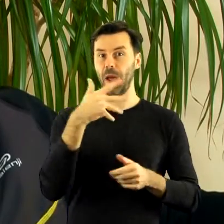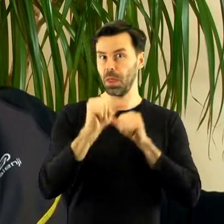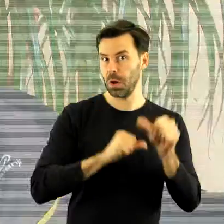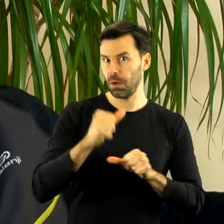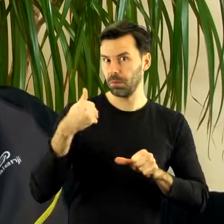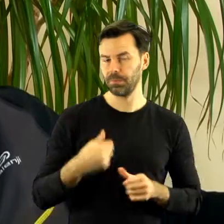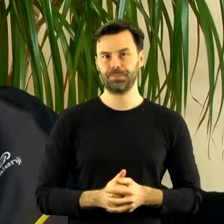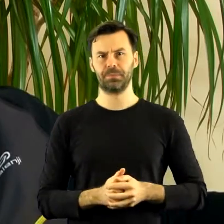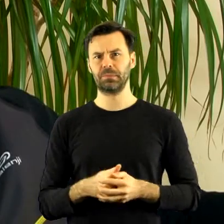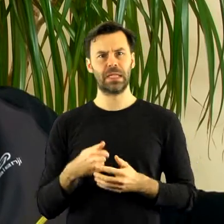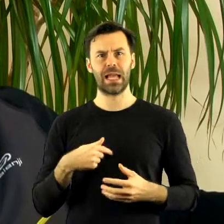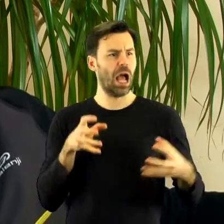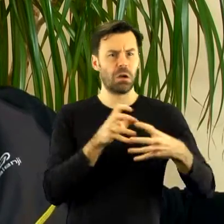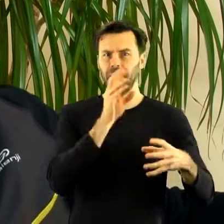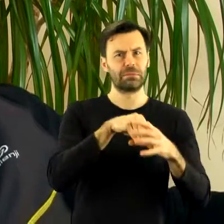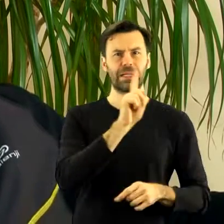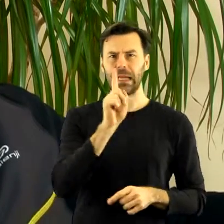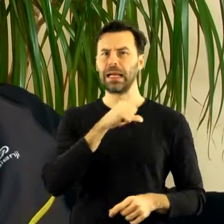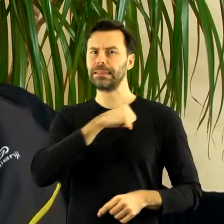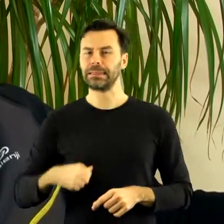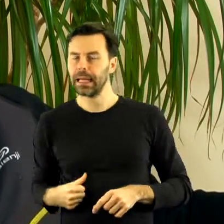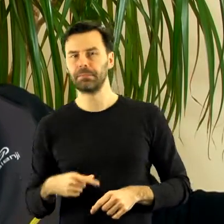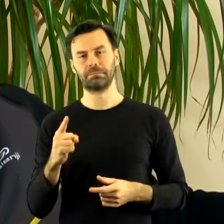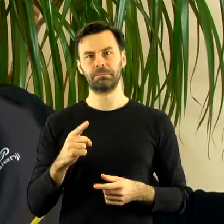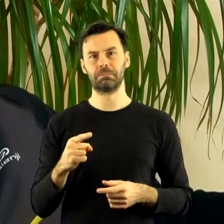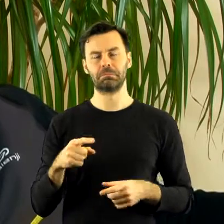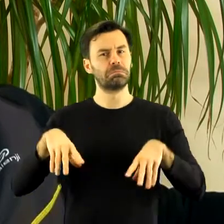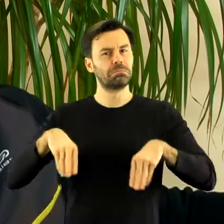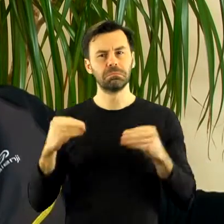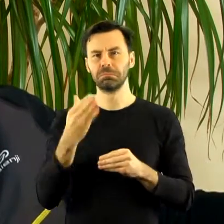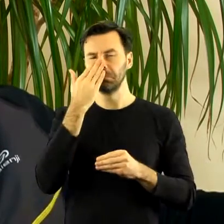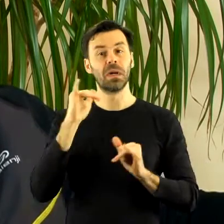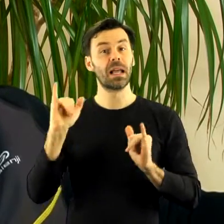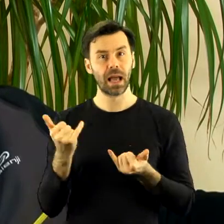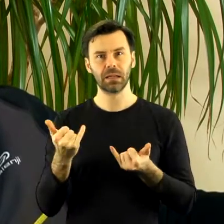2005 roku. Nie działałem w żadnej grupie. Zaczęło się to od tego, że